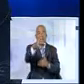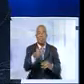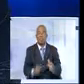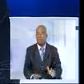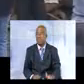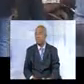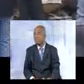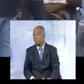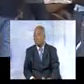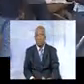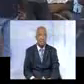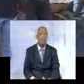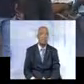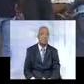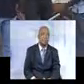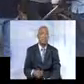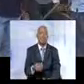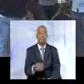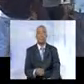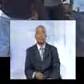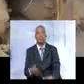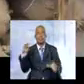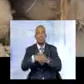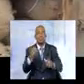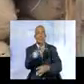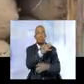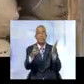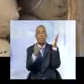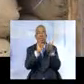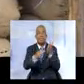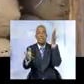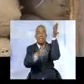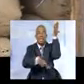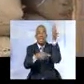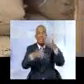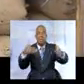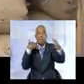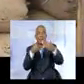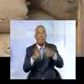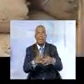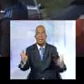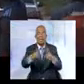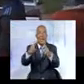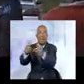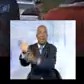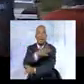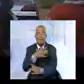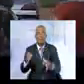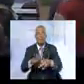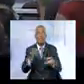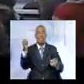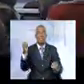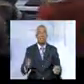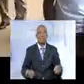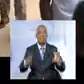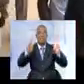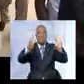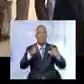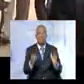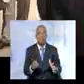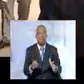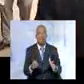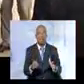Atoubé. La section de Meagui de l'Alliance nationale des producteurs de café et de cacao de Côte d'Ivoire regroupe